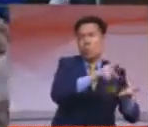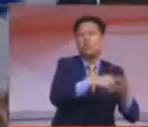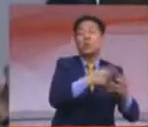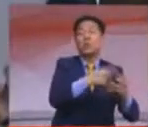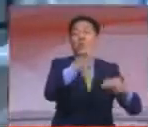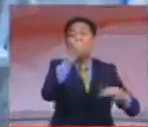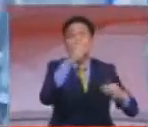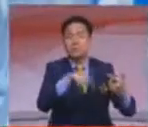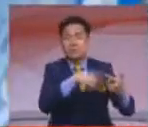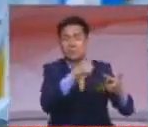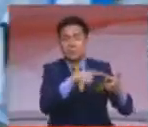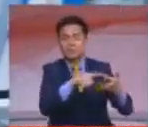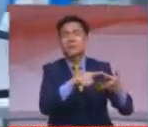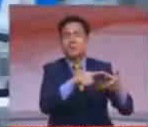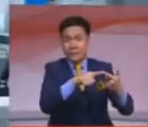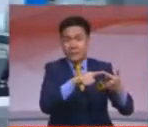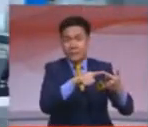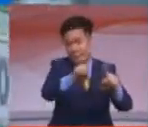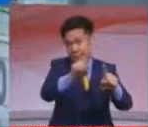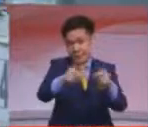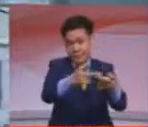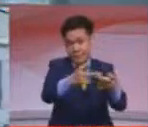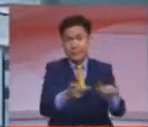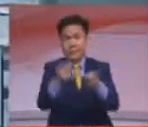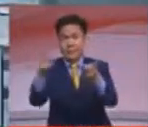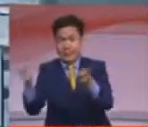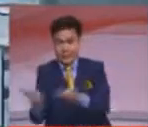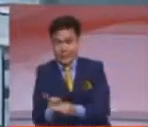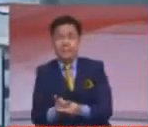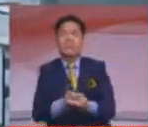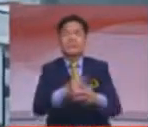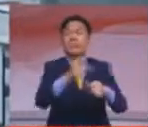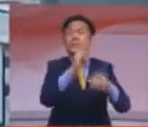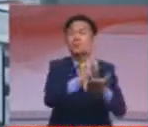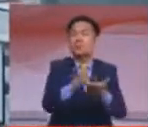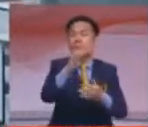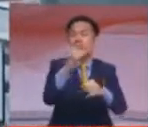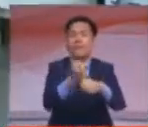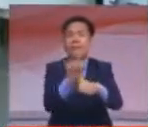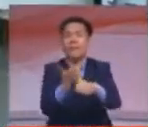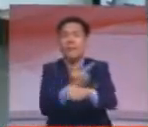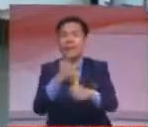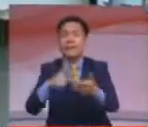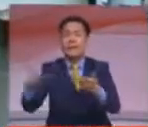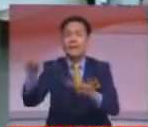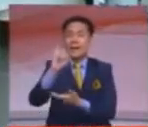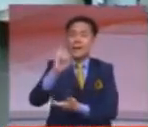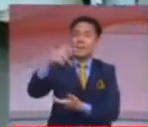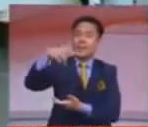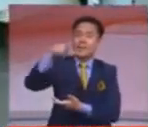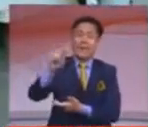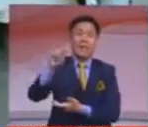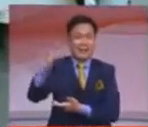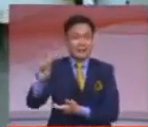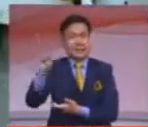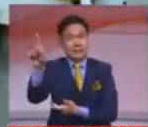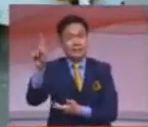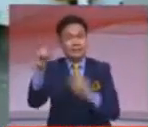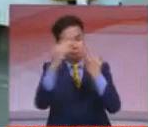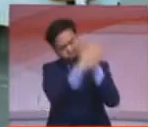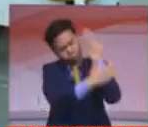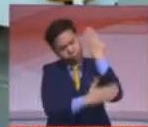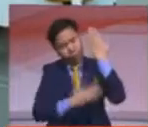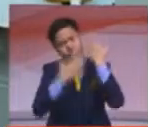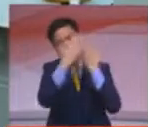hotel dan 16 premis lain termasuk Institut Latihan Awam serta institusi pengajian tinggi swasta di seluruh negara.